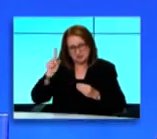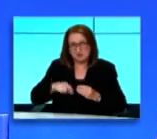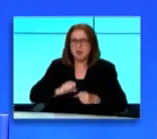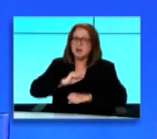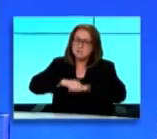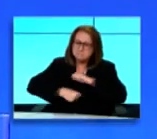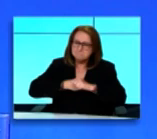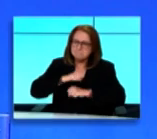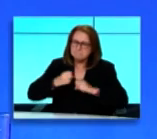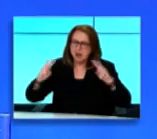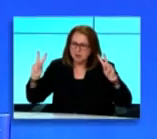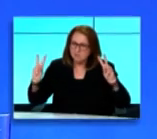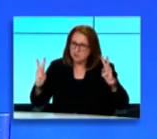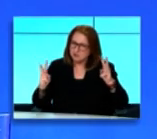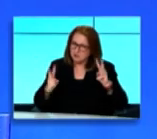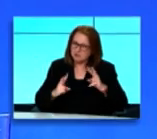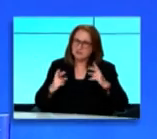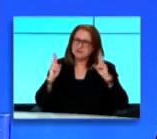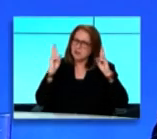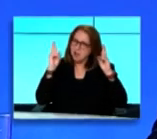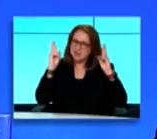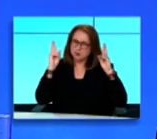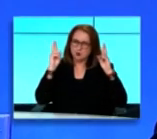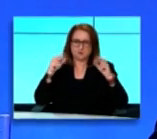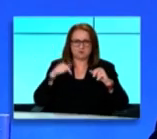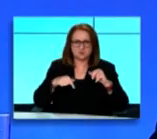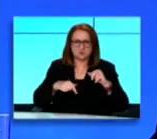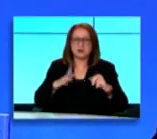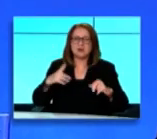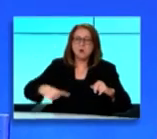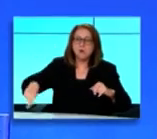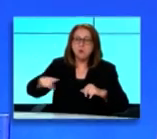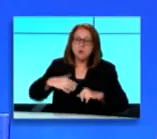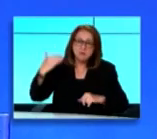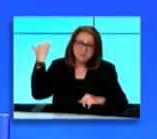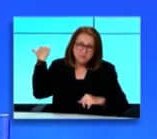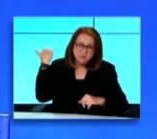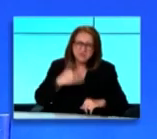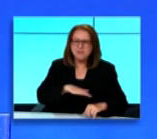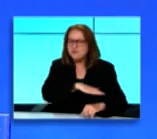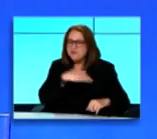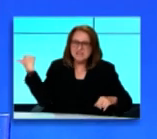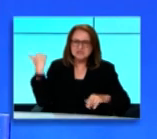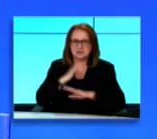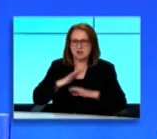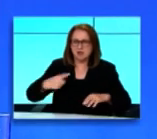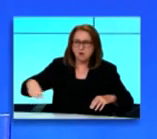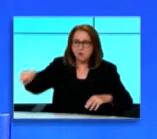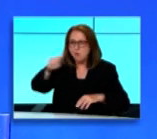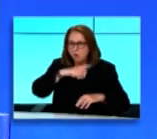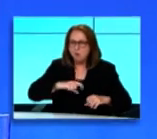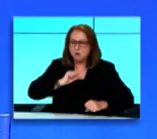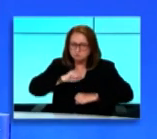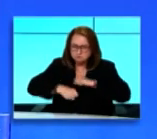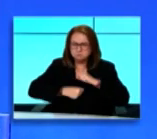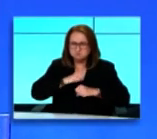μπορούμε να είμαστε πιο αισιόδοξοι. Θέλω και πάλι να τους ευχαριστήσω μαζί με τους εθελοντές μας,